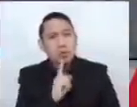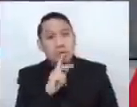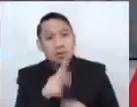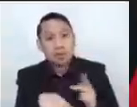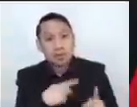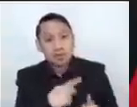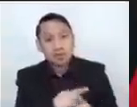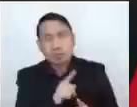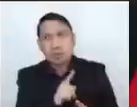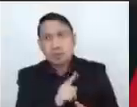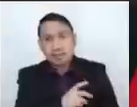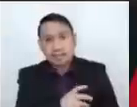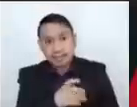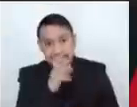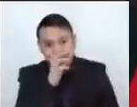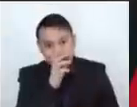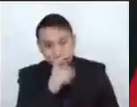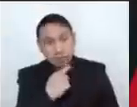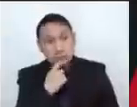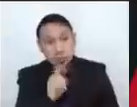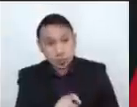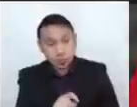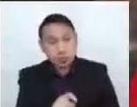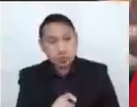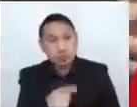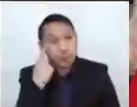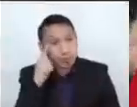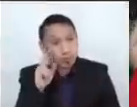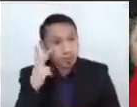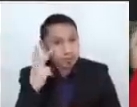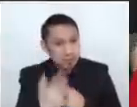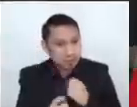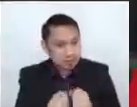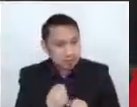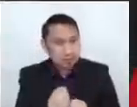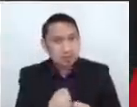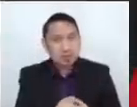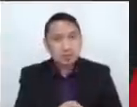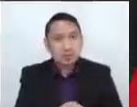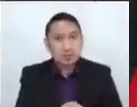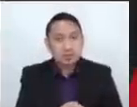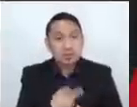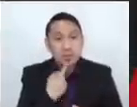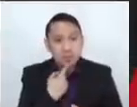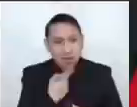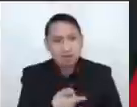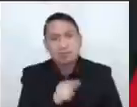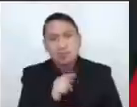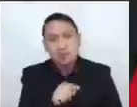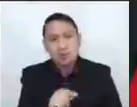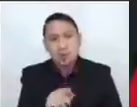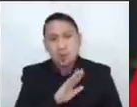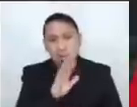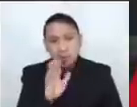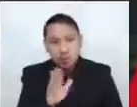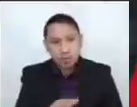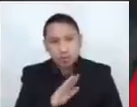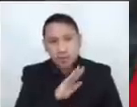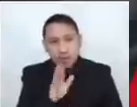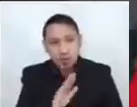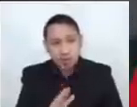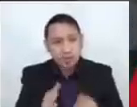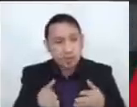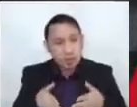bilang Solicitor General for 3 years, huwag mong pabayaan o paintulutan ang mga government